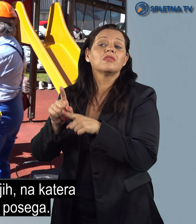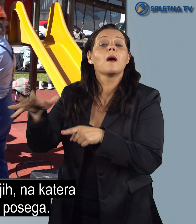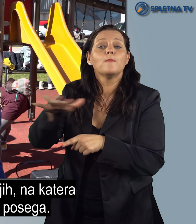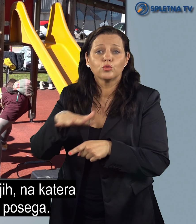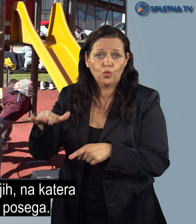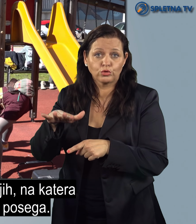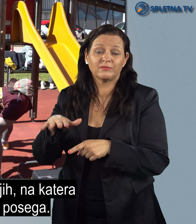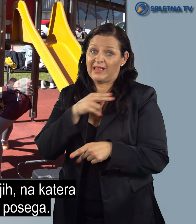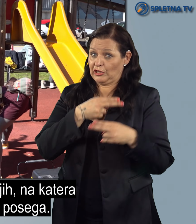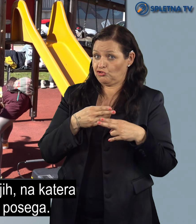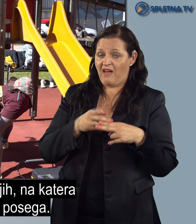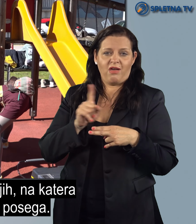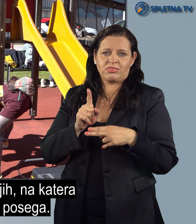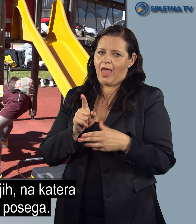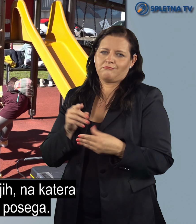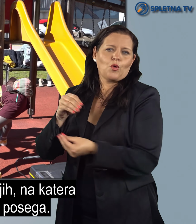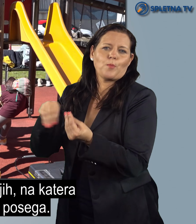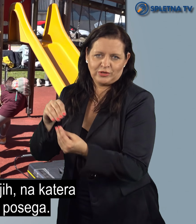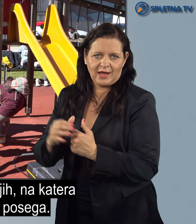na katera država ne posega.